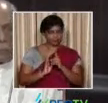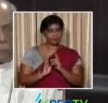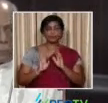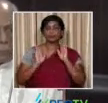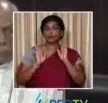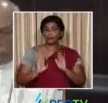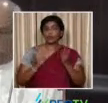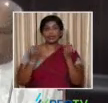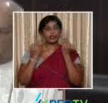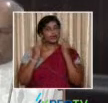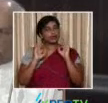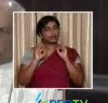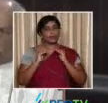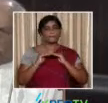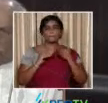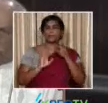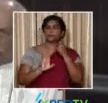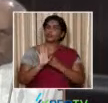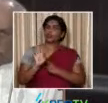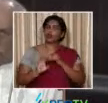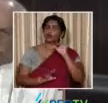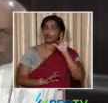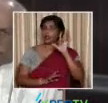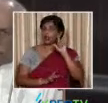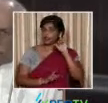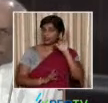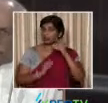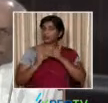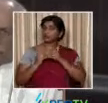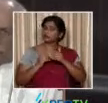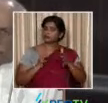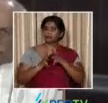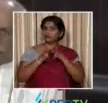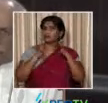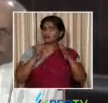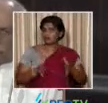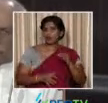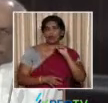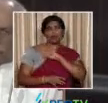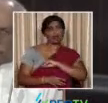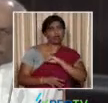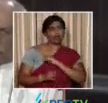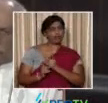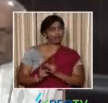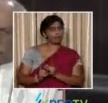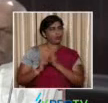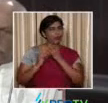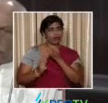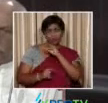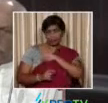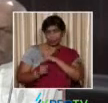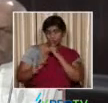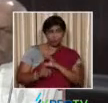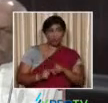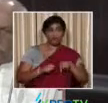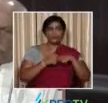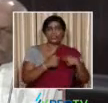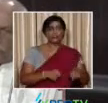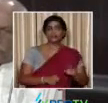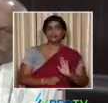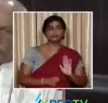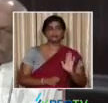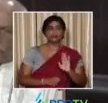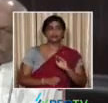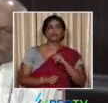හැබැයි නිදහසෙන් පසු අවුරුදු 75ක් තිස්සේ හුඟක් වෙලාවට අපි ආදායමට සරිලන ලෙස වියදම් කළේ නැහැ.